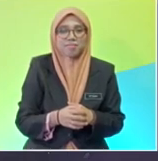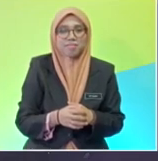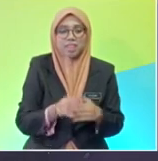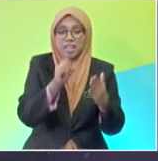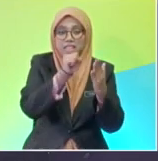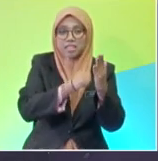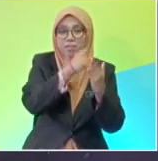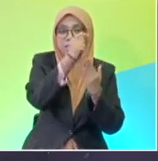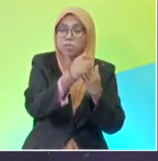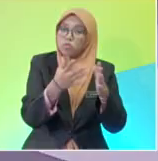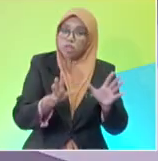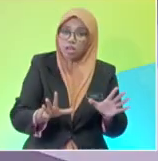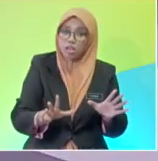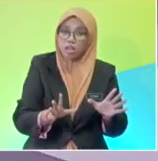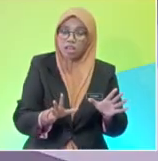September.